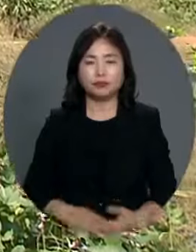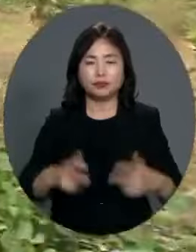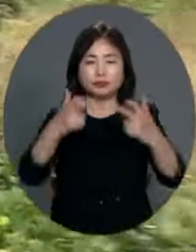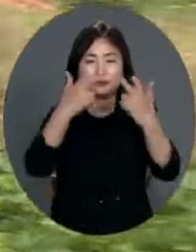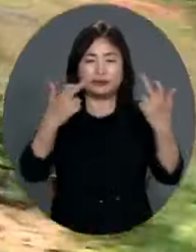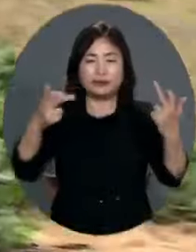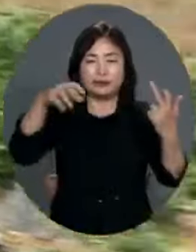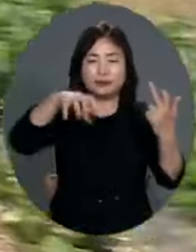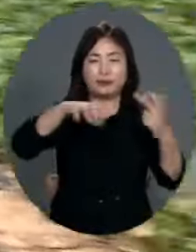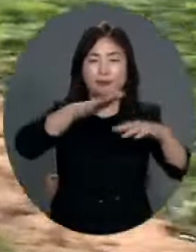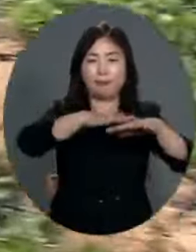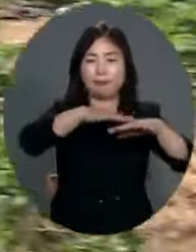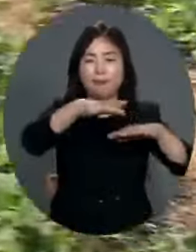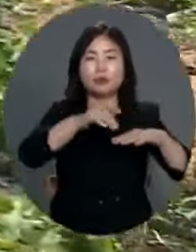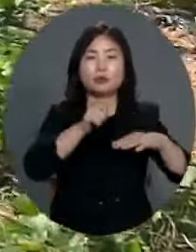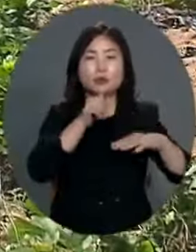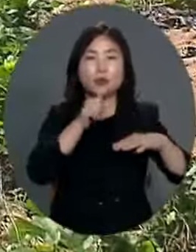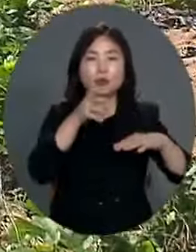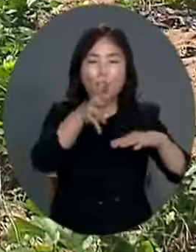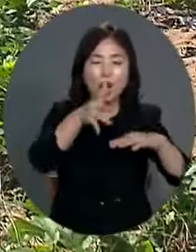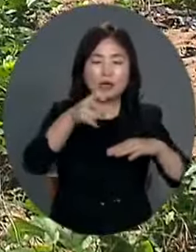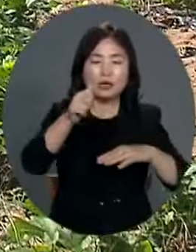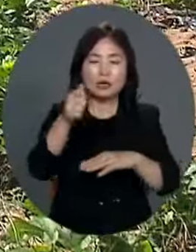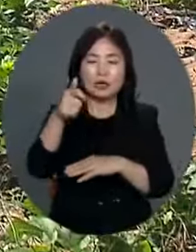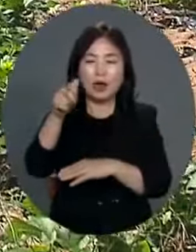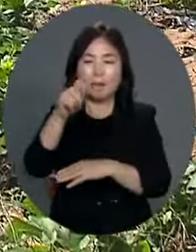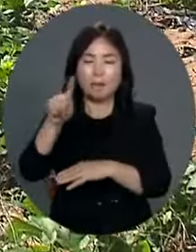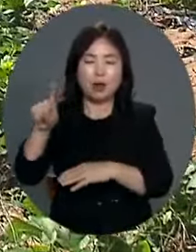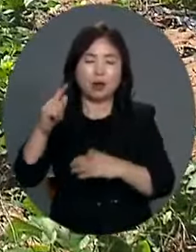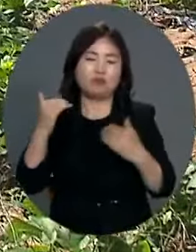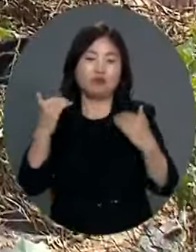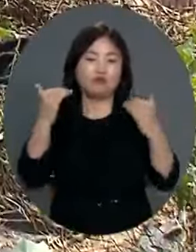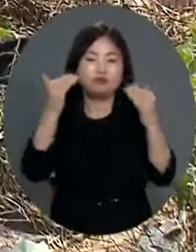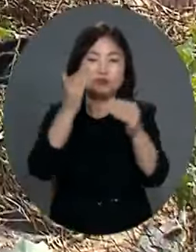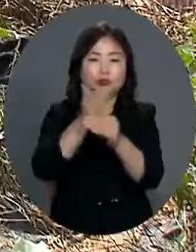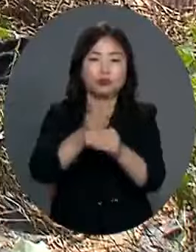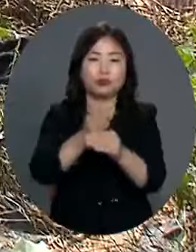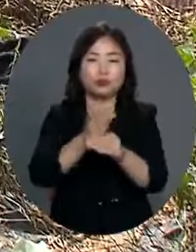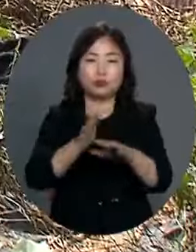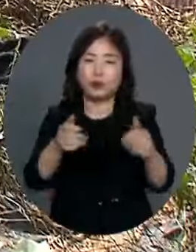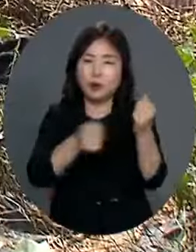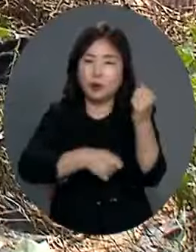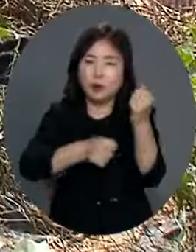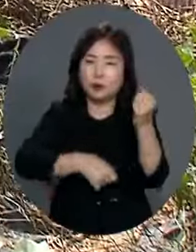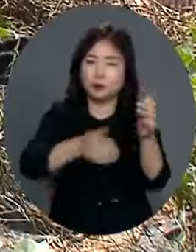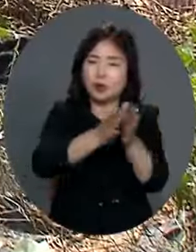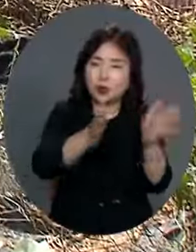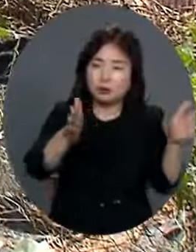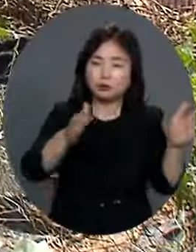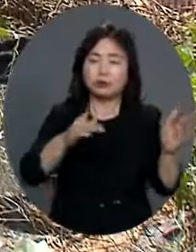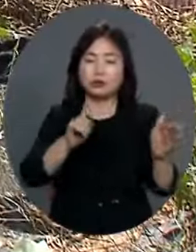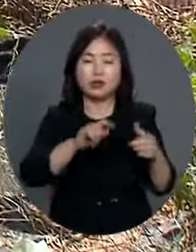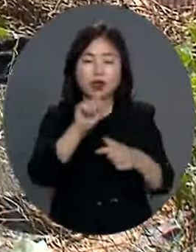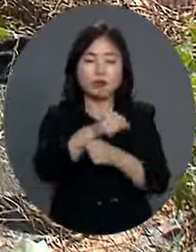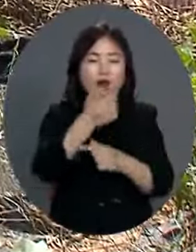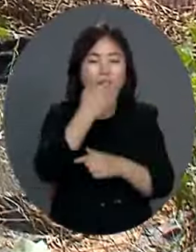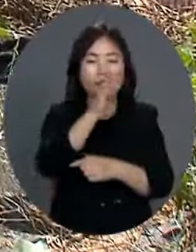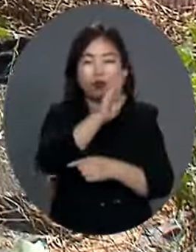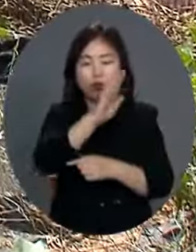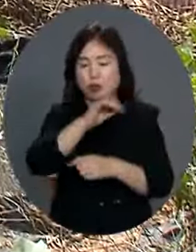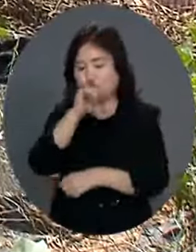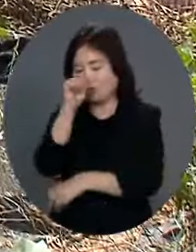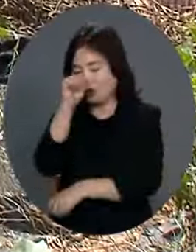산자락에 자리 잡은 밭에 콩과 식물인 히카마가 무성하게 자라고 있습니다. 이제 소화기 시작된 히카마는 열매는 먹지